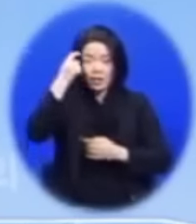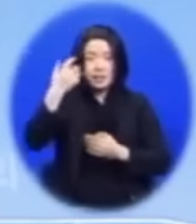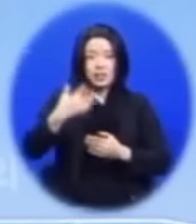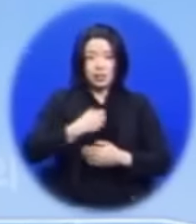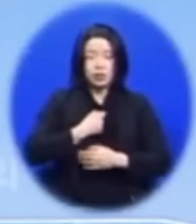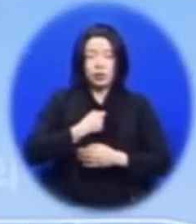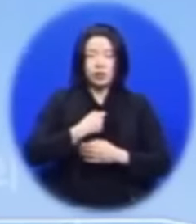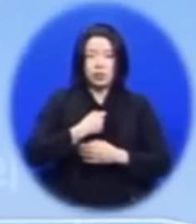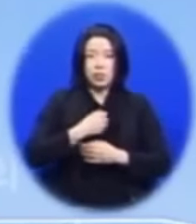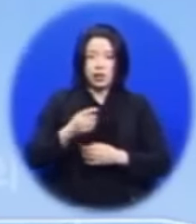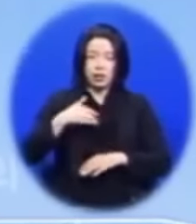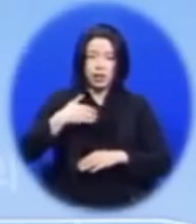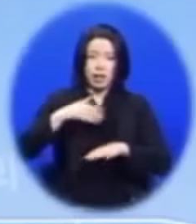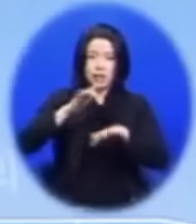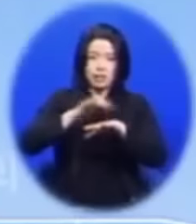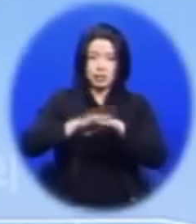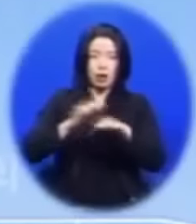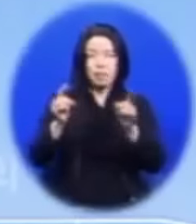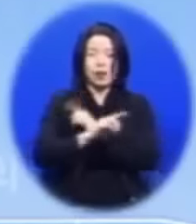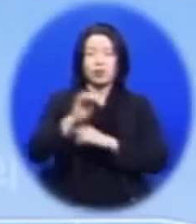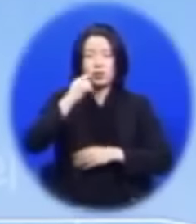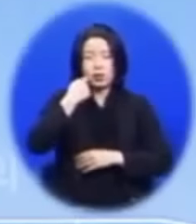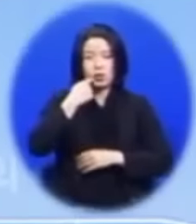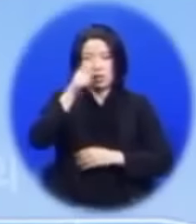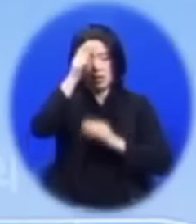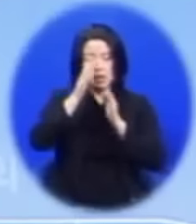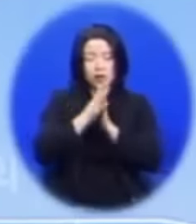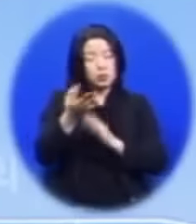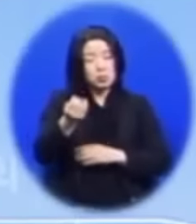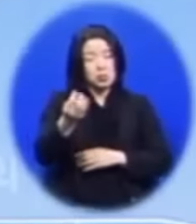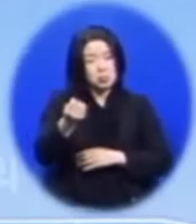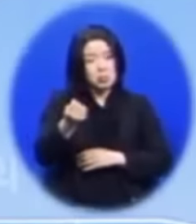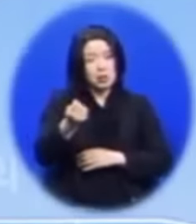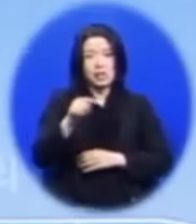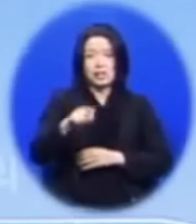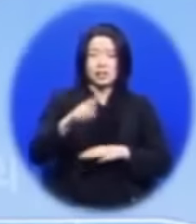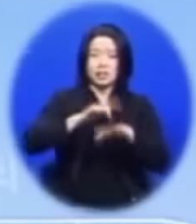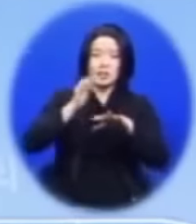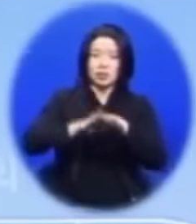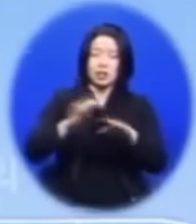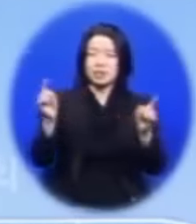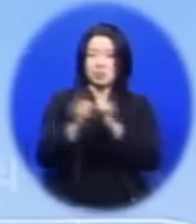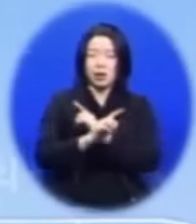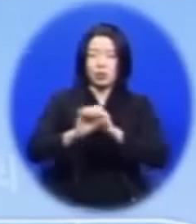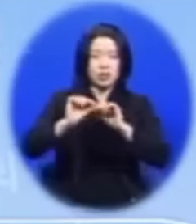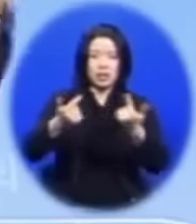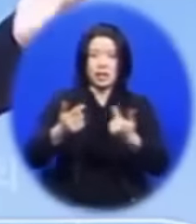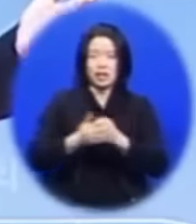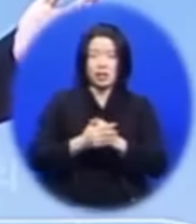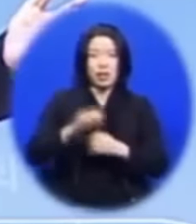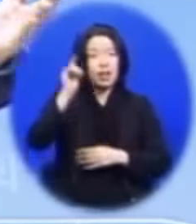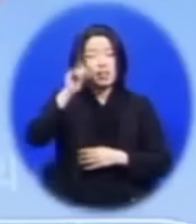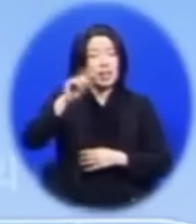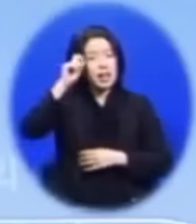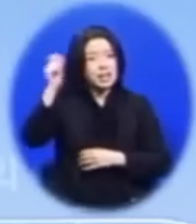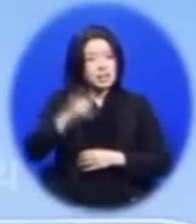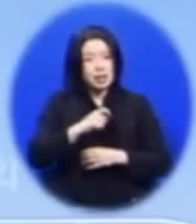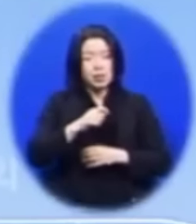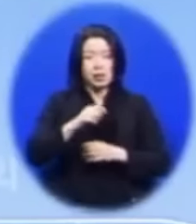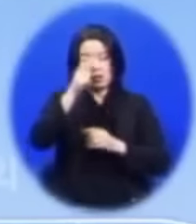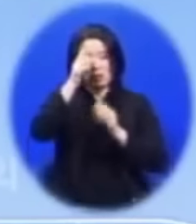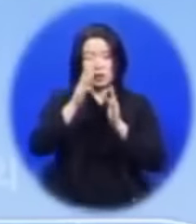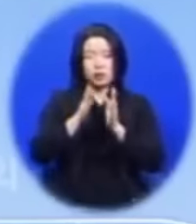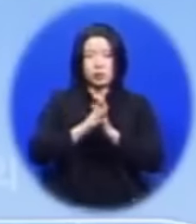못 바꿉니다 그저 기도 몇 번 했다고 그 습관이 바꿔지지 않습니다 내일 새벽 기도도 안 되시는